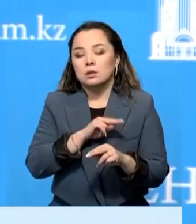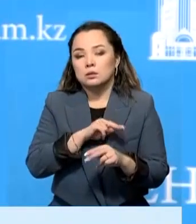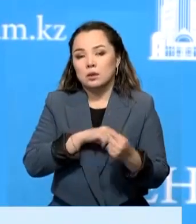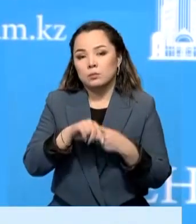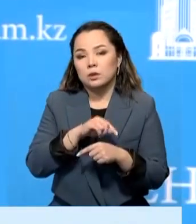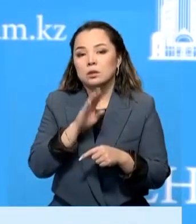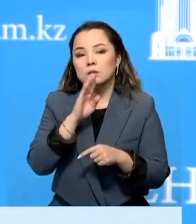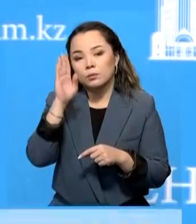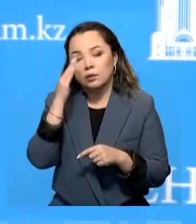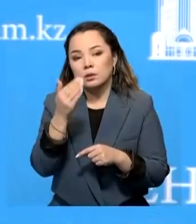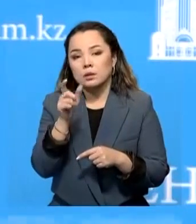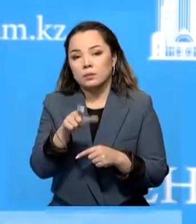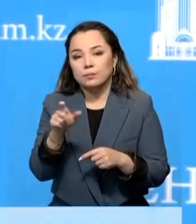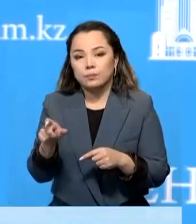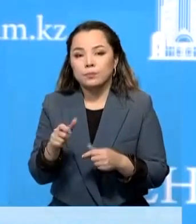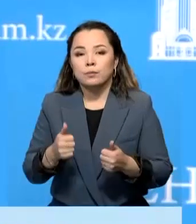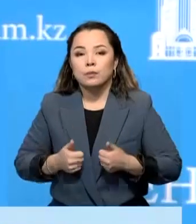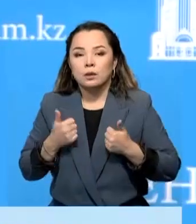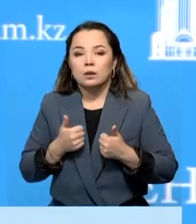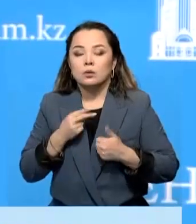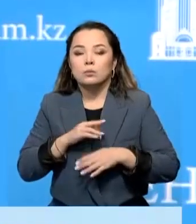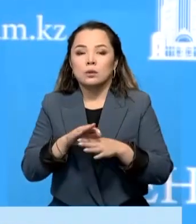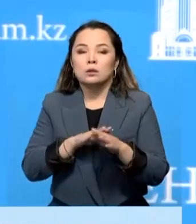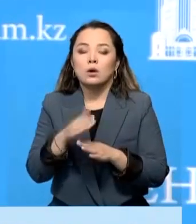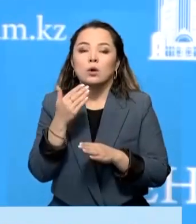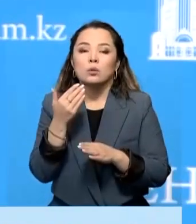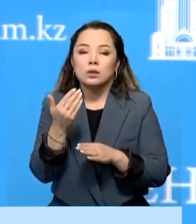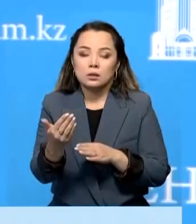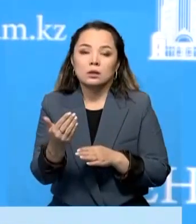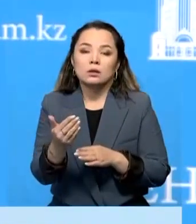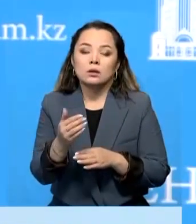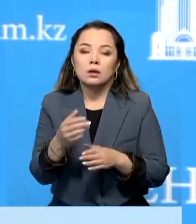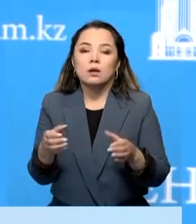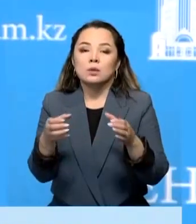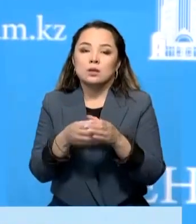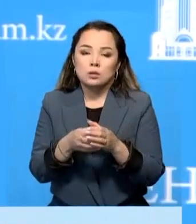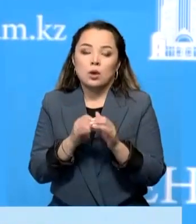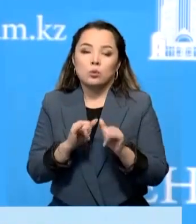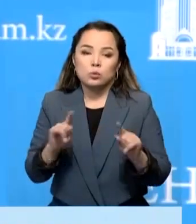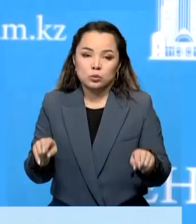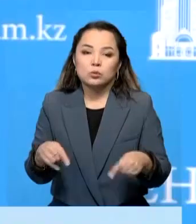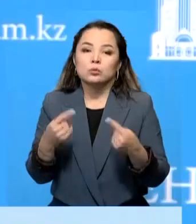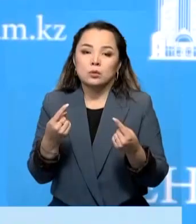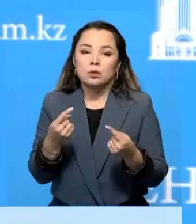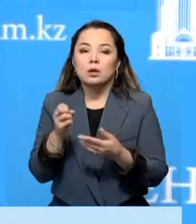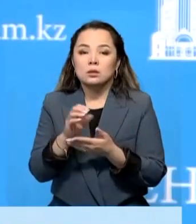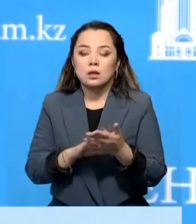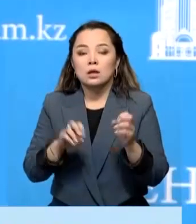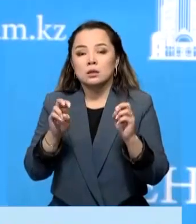кәсіпте жүрген қыз-келіншектердің ынтасын көтерумен бірге олардың компетенциясын өсіру,